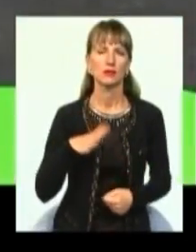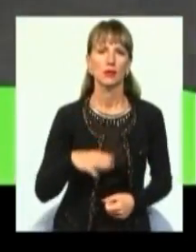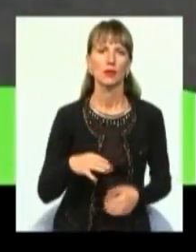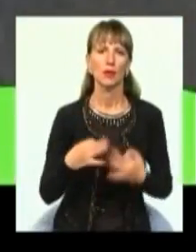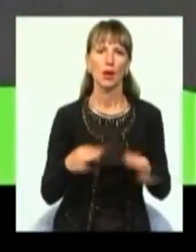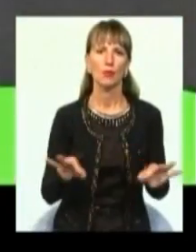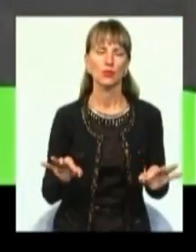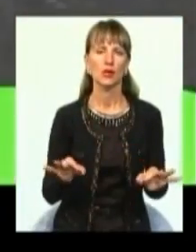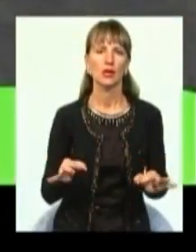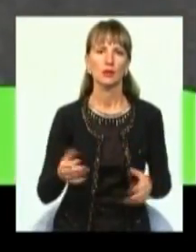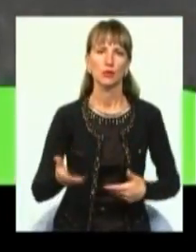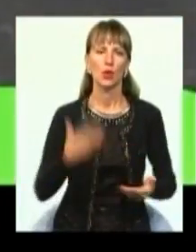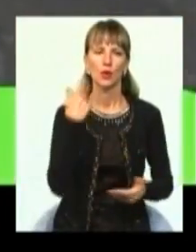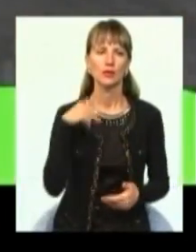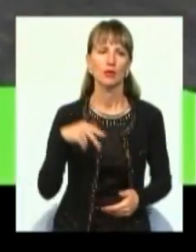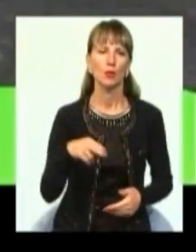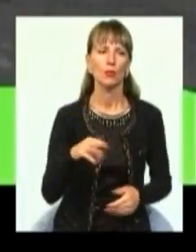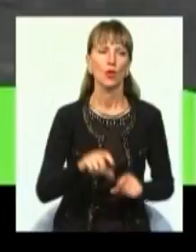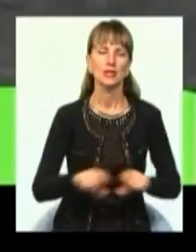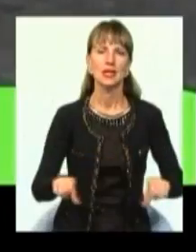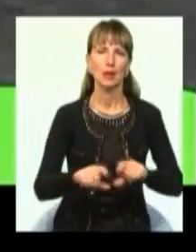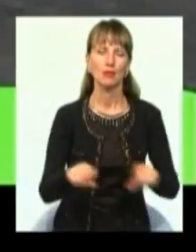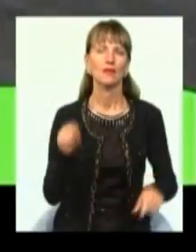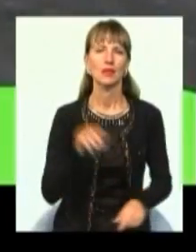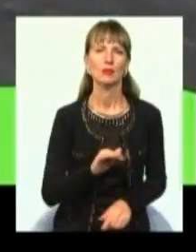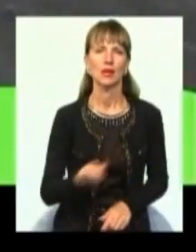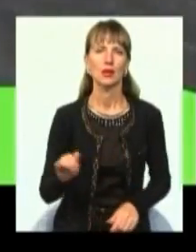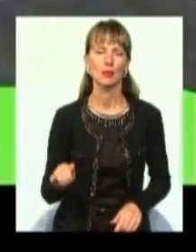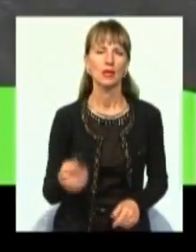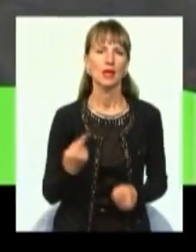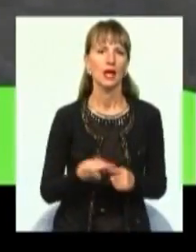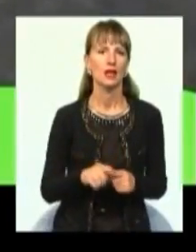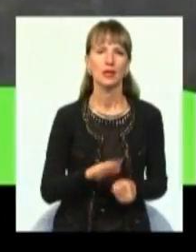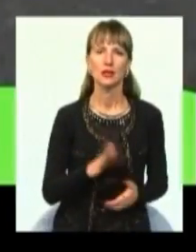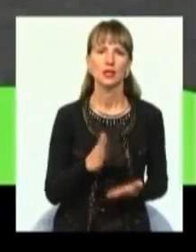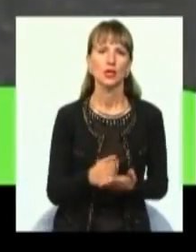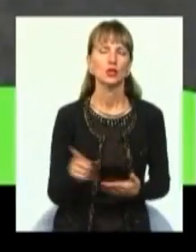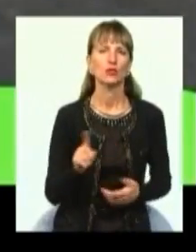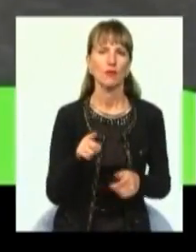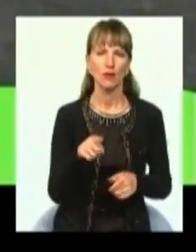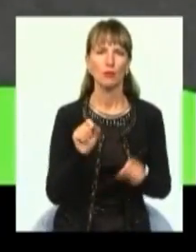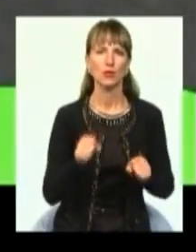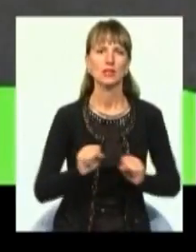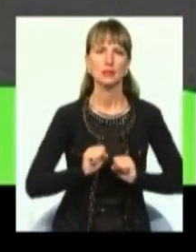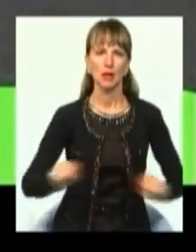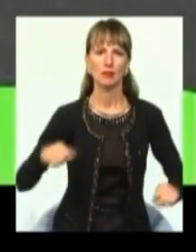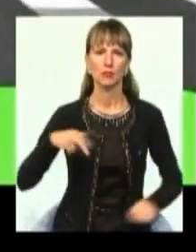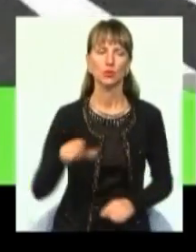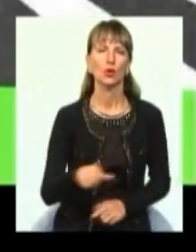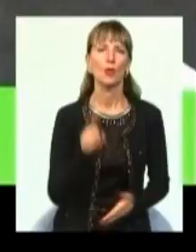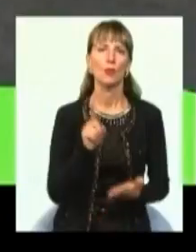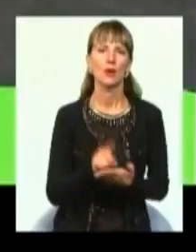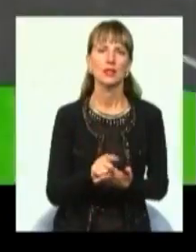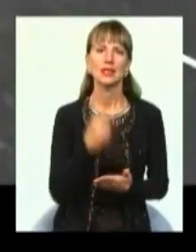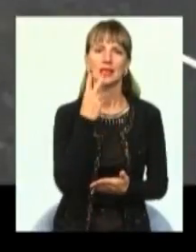пропускати пішоходів, коли ті рухаються по зебрі. Втім, малята, це не означає, що ви можете сміливо переходити дорогу.